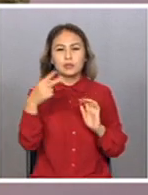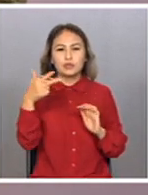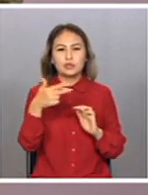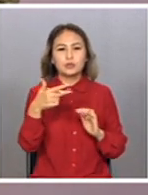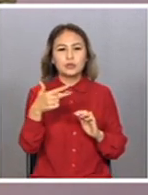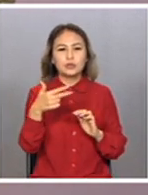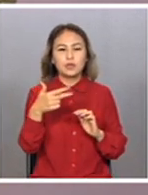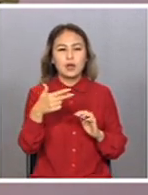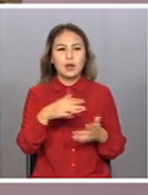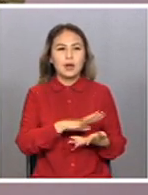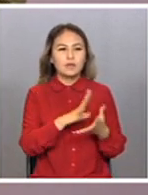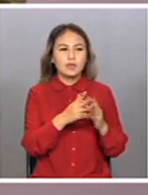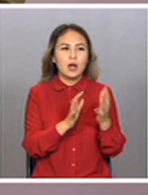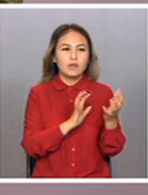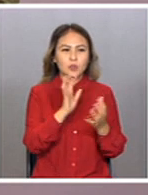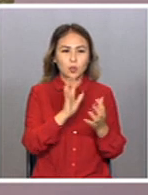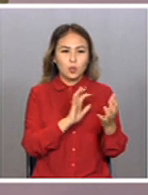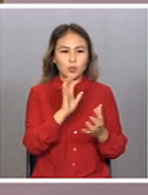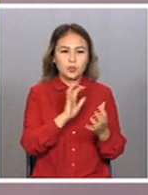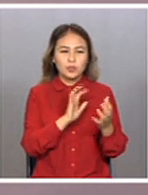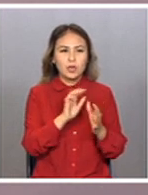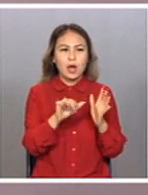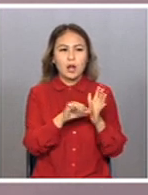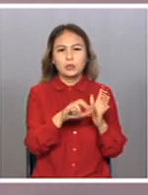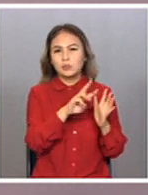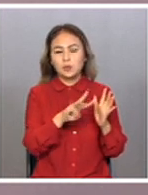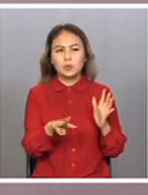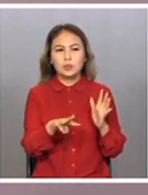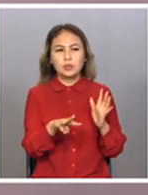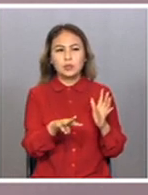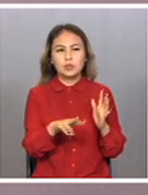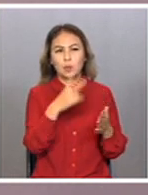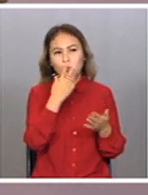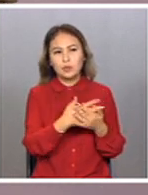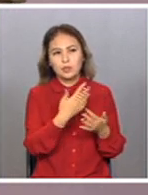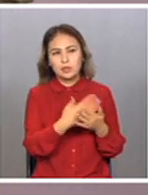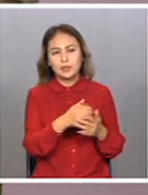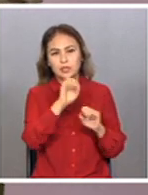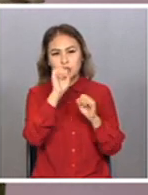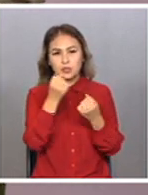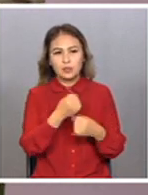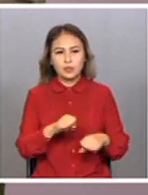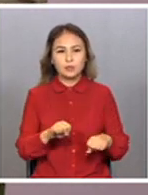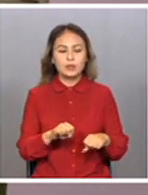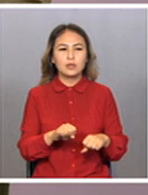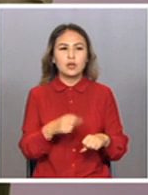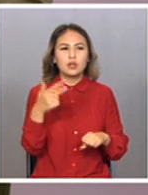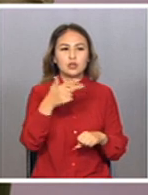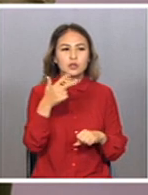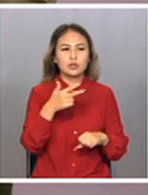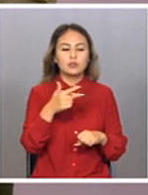тең. Демек, автобус 6 минутта көрсетілген жылдамдықпен 3000